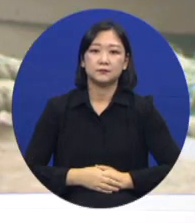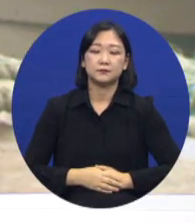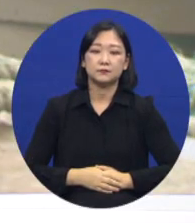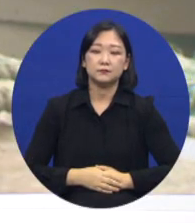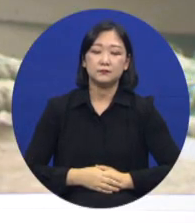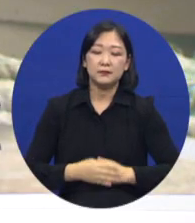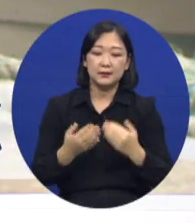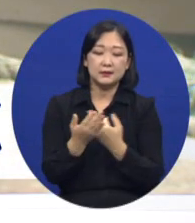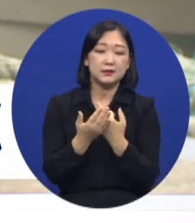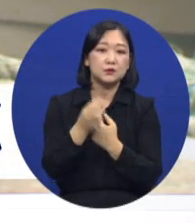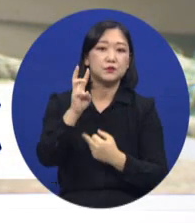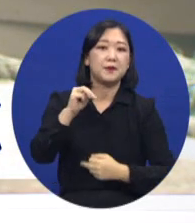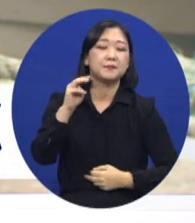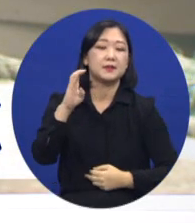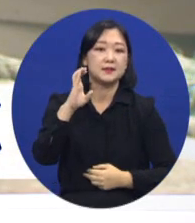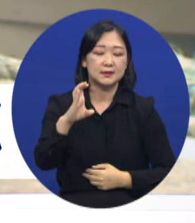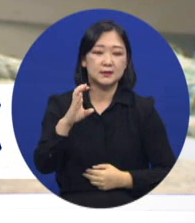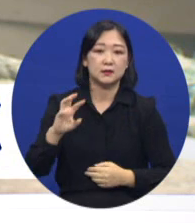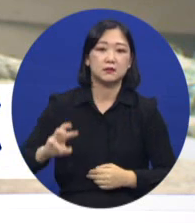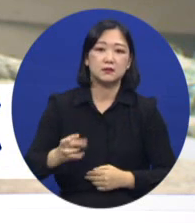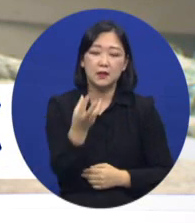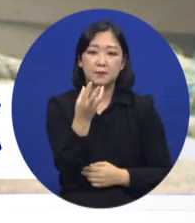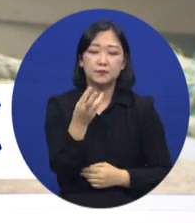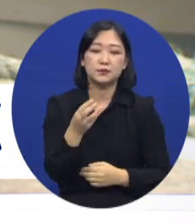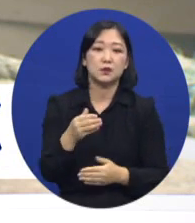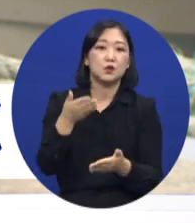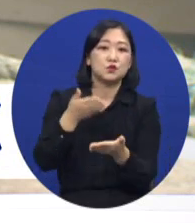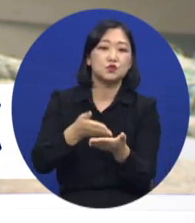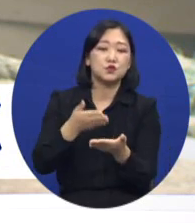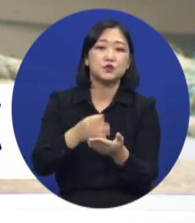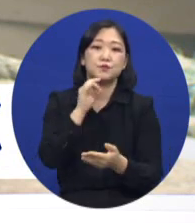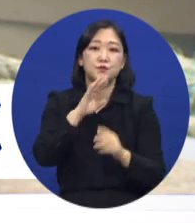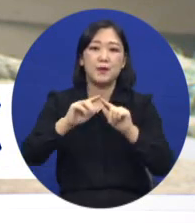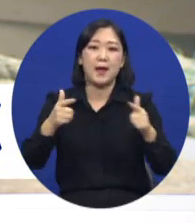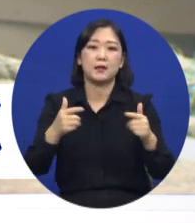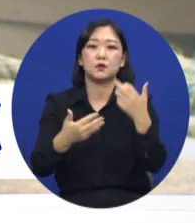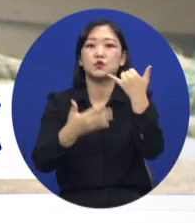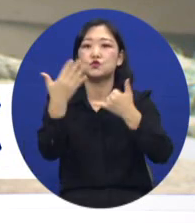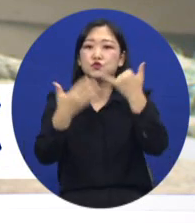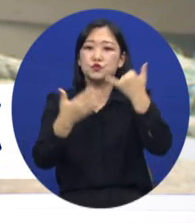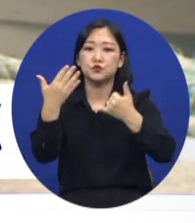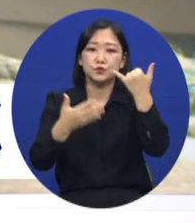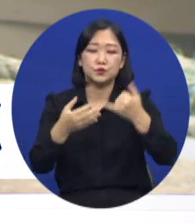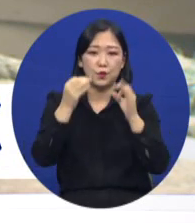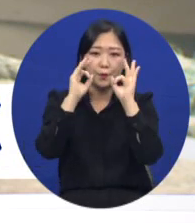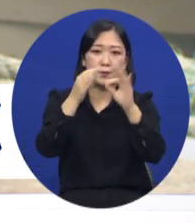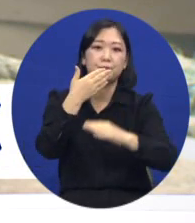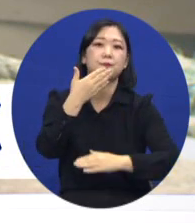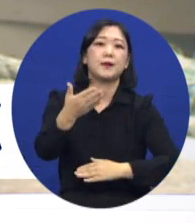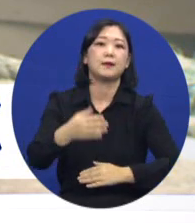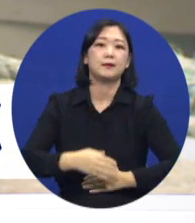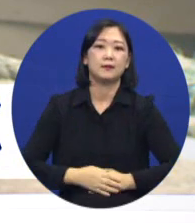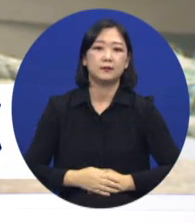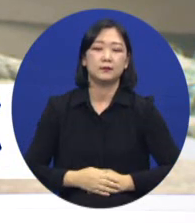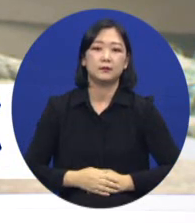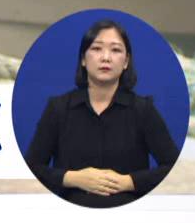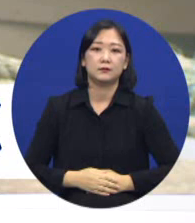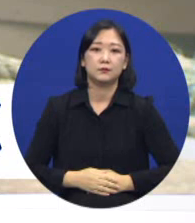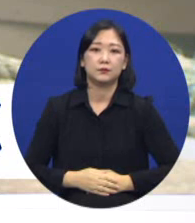네, 저희 제주 MBC에서는 태풍 소식을 뉴스뿐 아니라 유튜브 채널을 통해서도 실시간으로 전해드리고